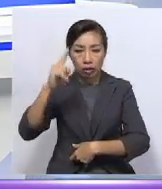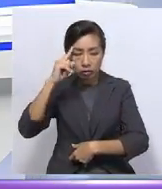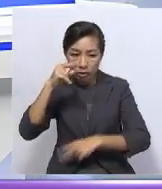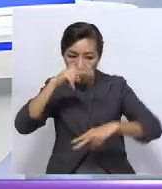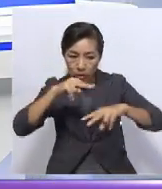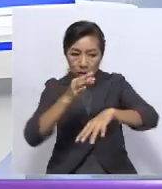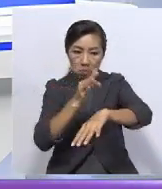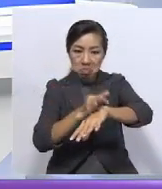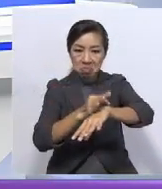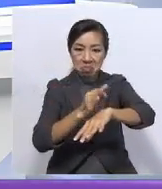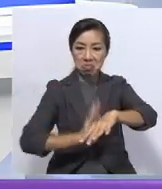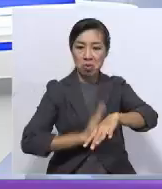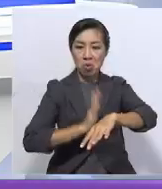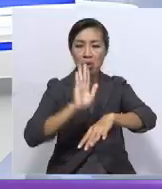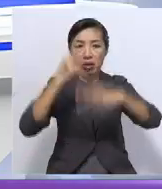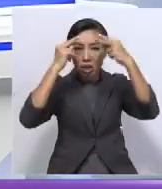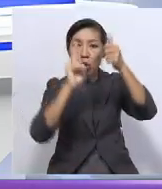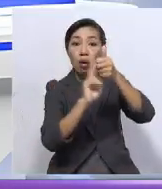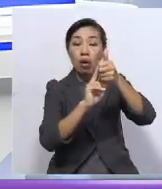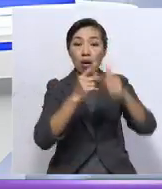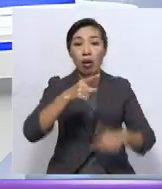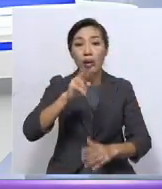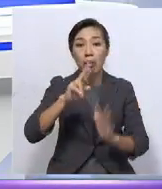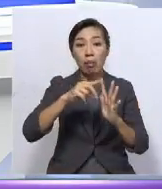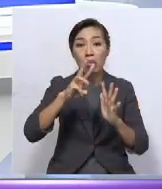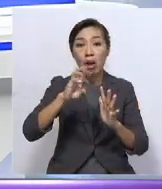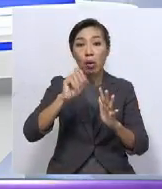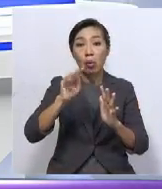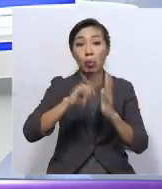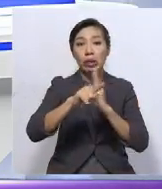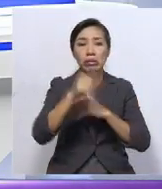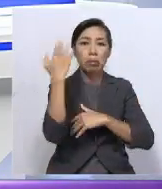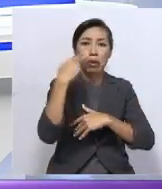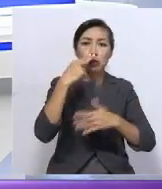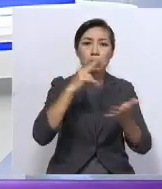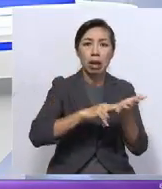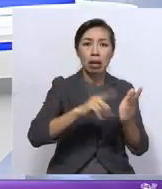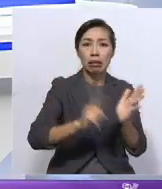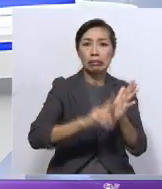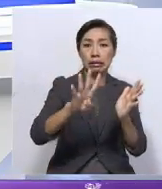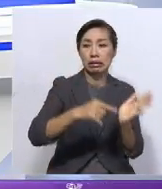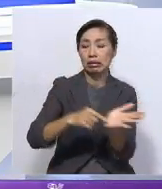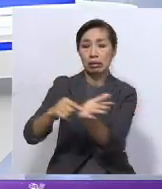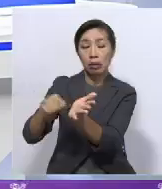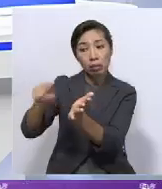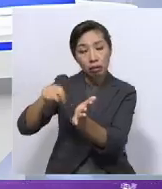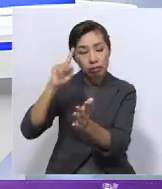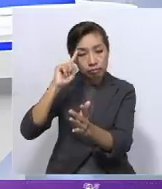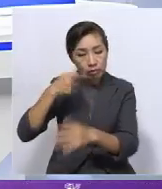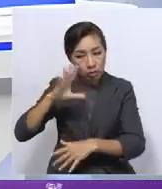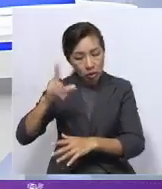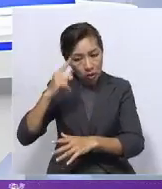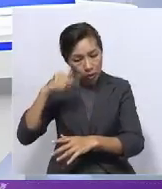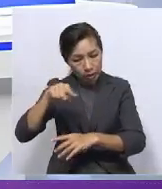บประเด็นนาฬิการูนะคะของพลเอกประวิตรหลังจากชี้แจงรอบที่4ว่าจะตั้งอนุกรรมการไต่สวนหรือว่าต้องยุติการตรวจสอบ